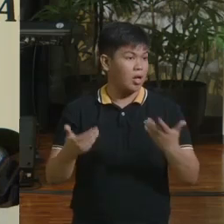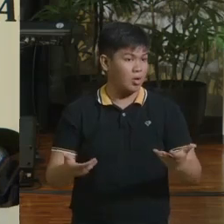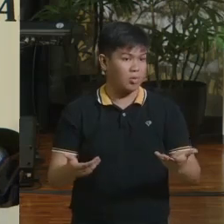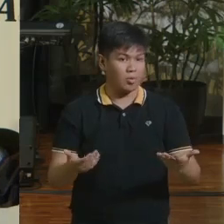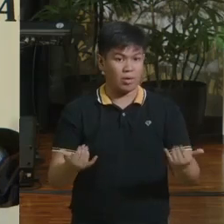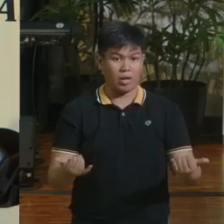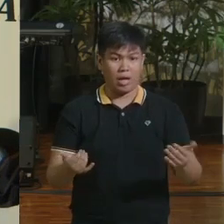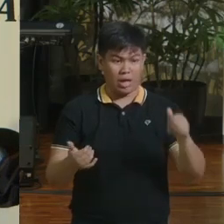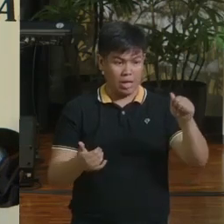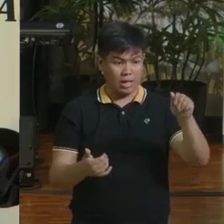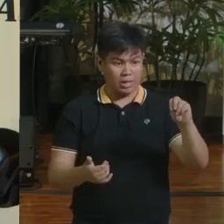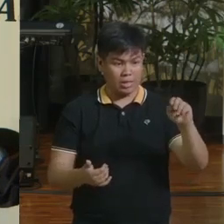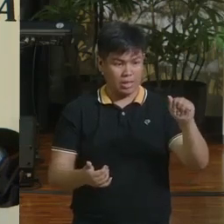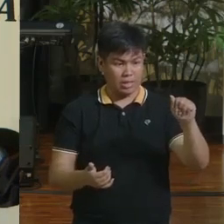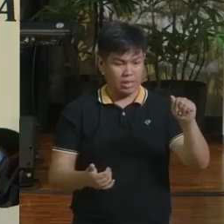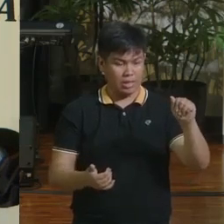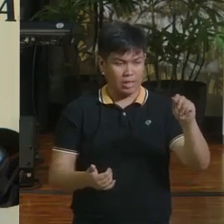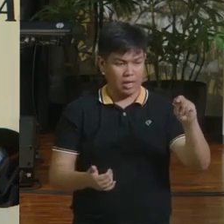ang kanyang pangalan.